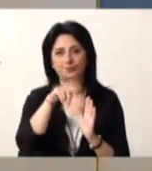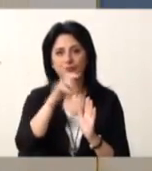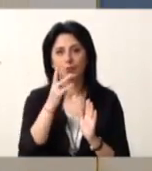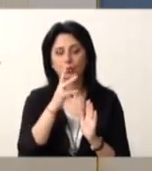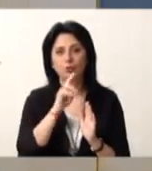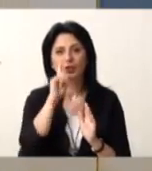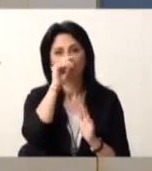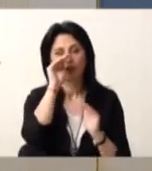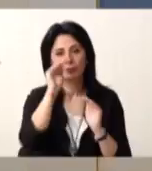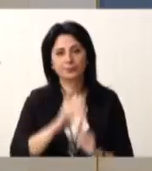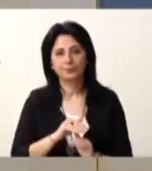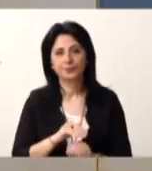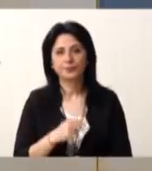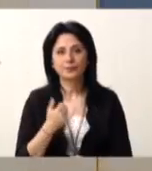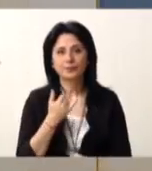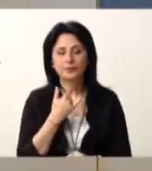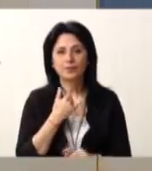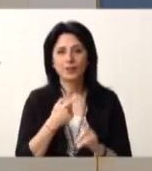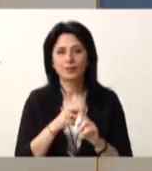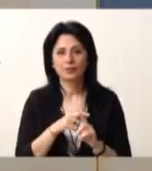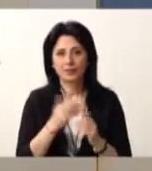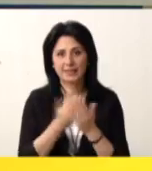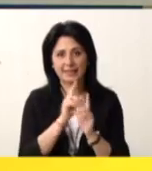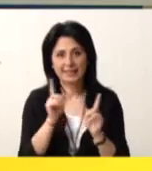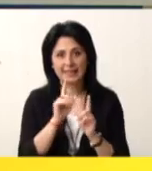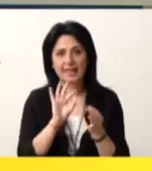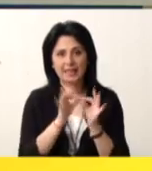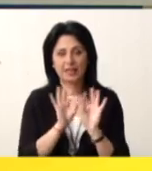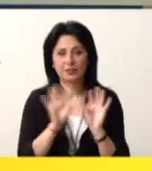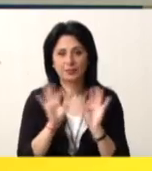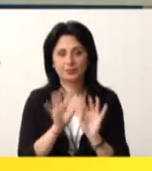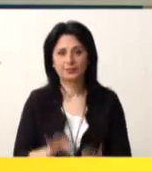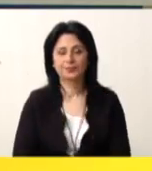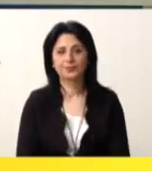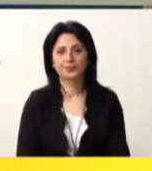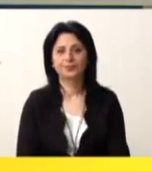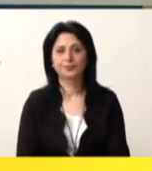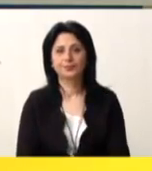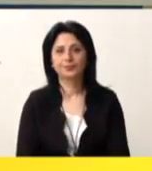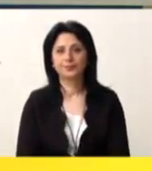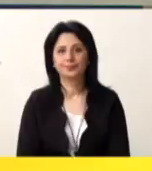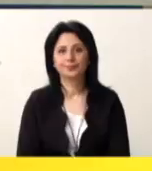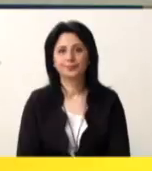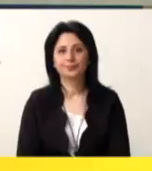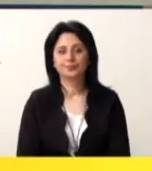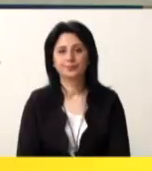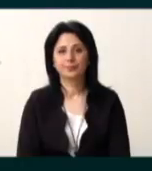უნდა გამოვიყენოთ. ჩვენ ახლა სიახლის ბლოკი გვექნებათ. შემდეგ დეტალურად კიდევ გავავრცელებთ საუბარს.